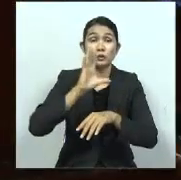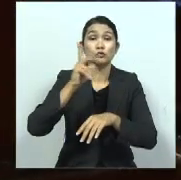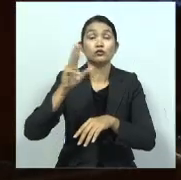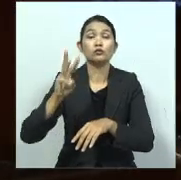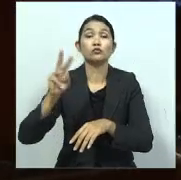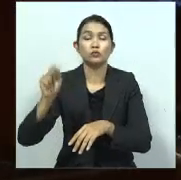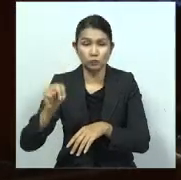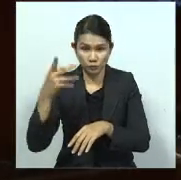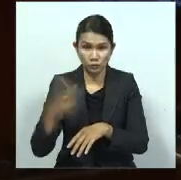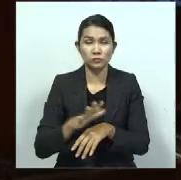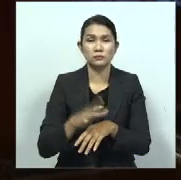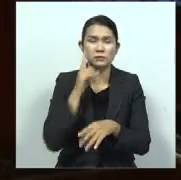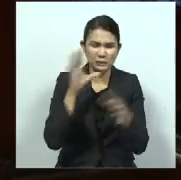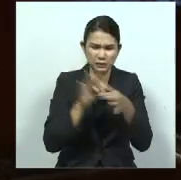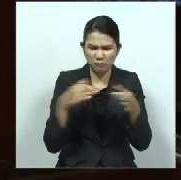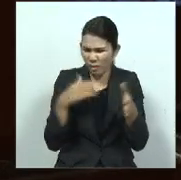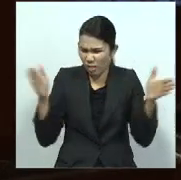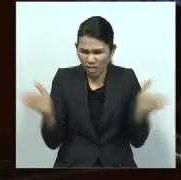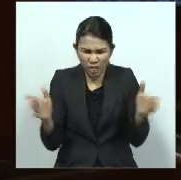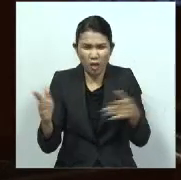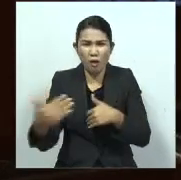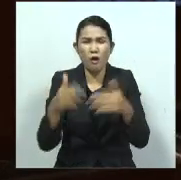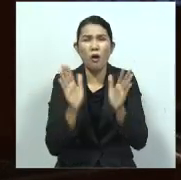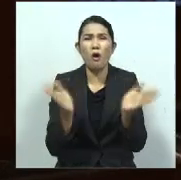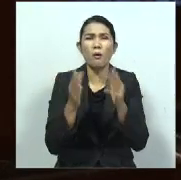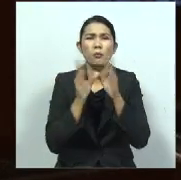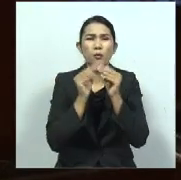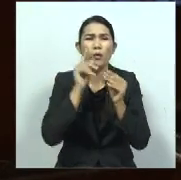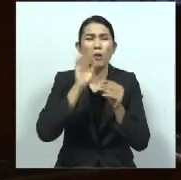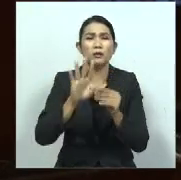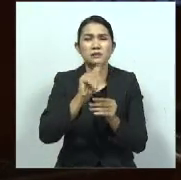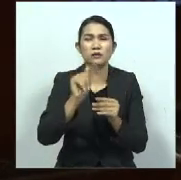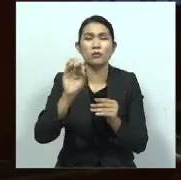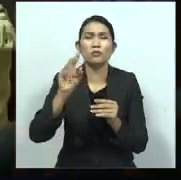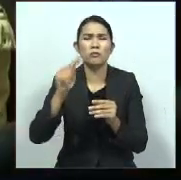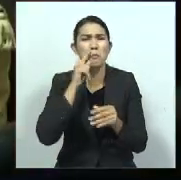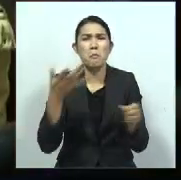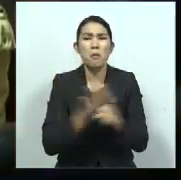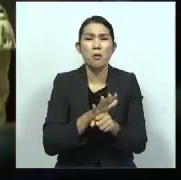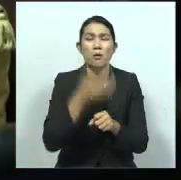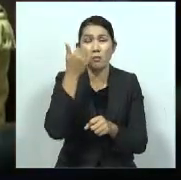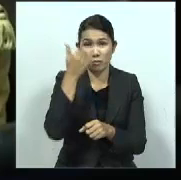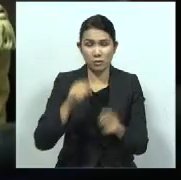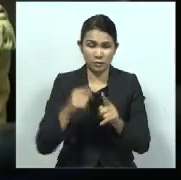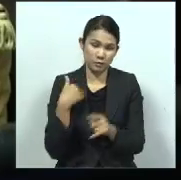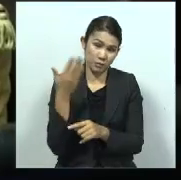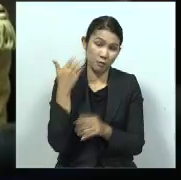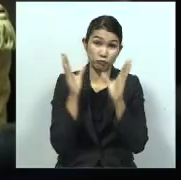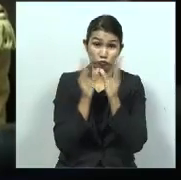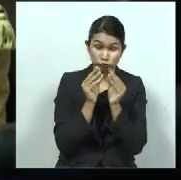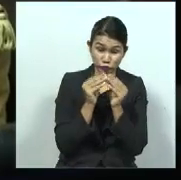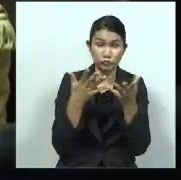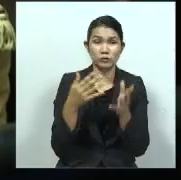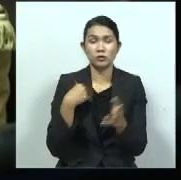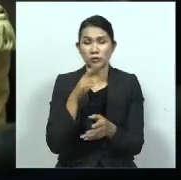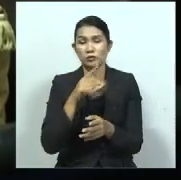เกี่ยวกับปัญหาเรื่องของความคับแคบแล้วก็ความไม่พร้อมของห้องประชุม TOT นะฮะซึ่งเกิดขึ้นในช่วงการประชุมวุฒิสภาแล้วก็ส